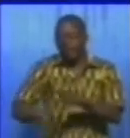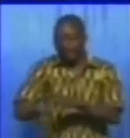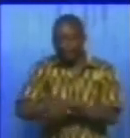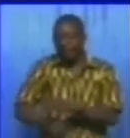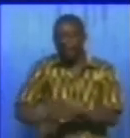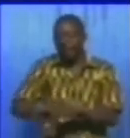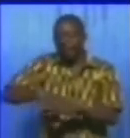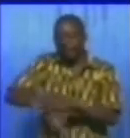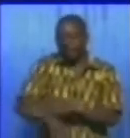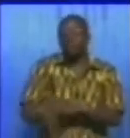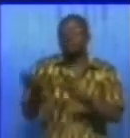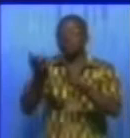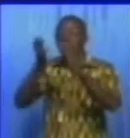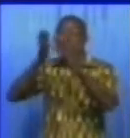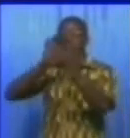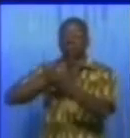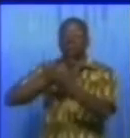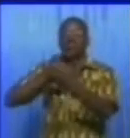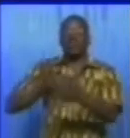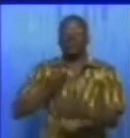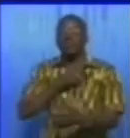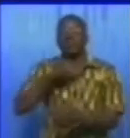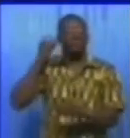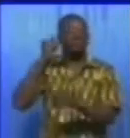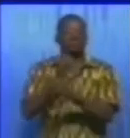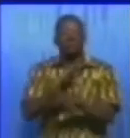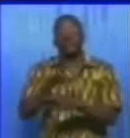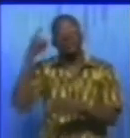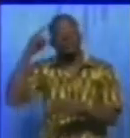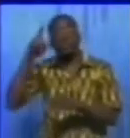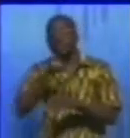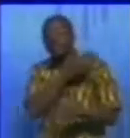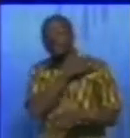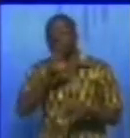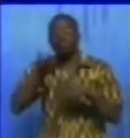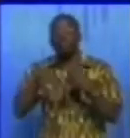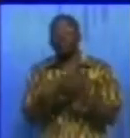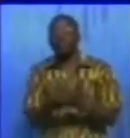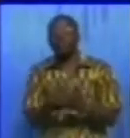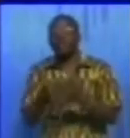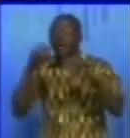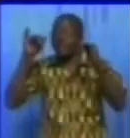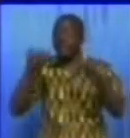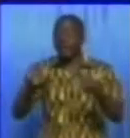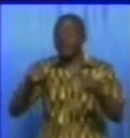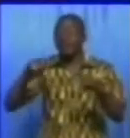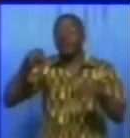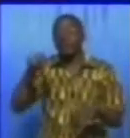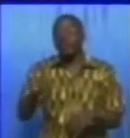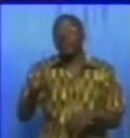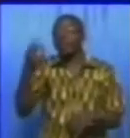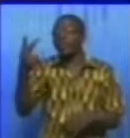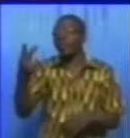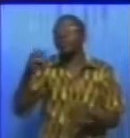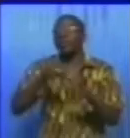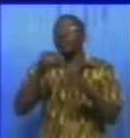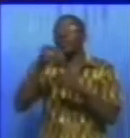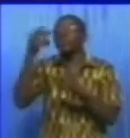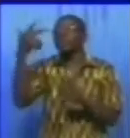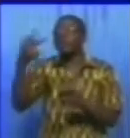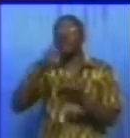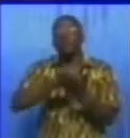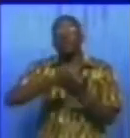de la façade, parce que nous avons presque fini la fondation de la façade. Il reste que deux ou trois semelles à